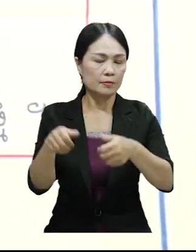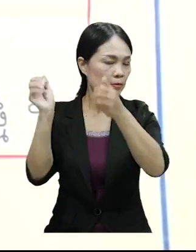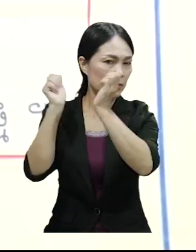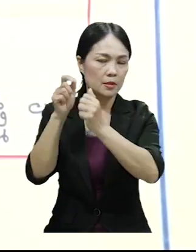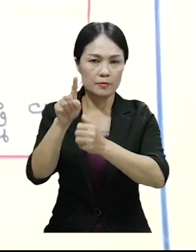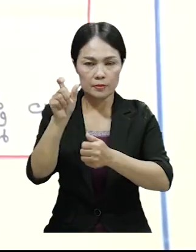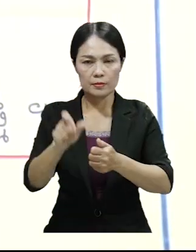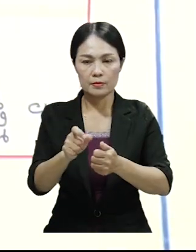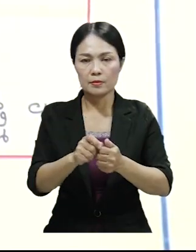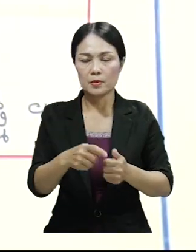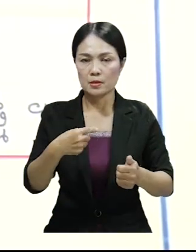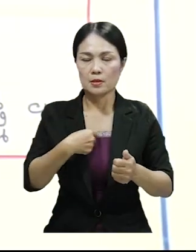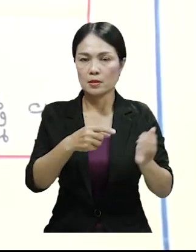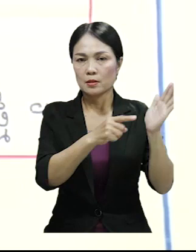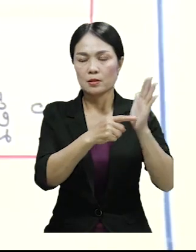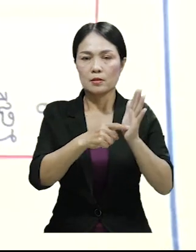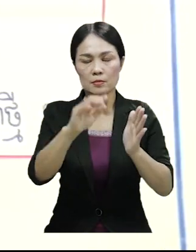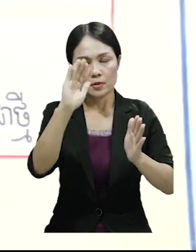សាជាថ្មីបាទក៏បានអានដល់អ្នកគ្នាហើយកូនណាបាទអញ្ចឹងតាមខ្លឹមសាររបស់យើងថាលបែងគោះត្រឡោកនេះមានគ្នាតែម្នាក់